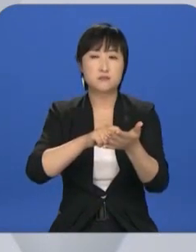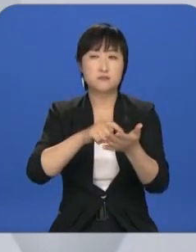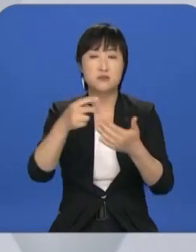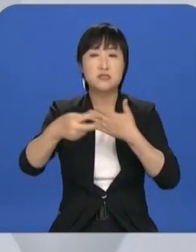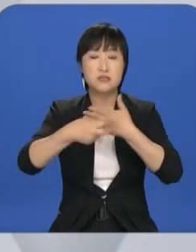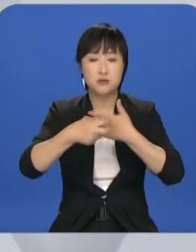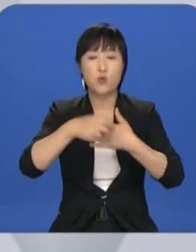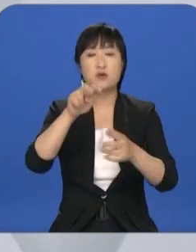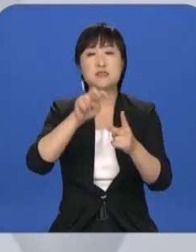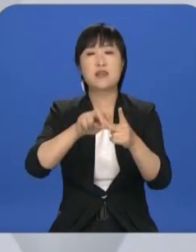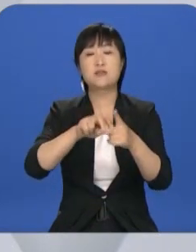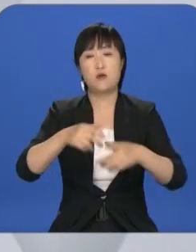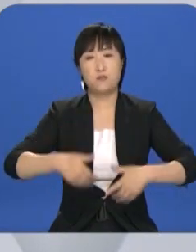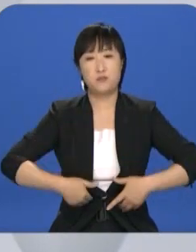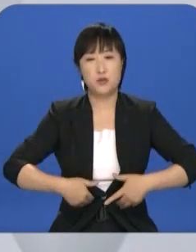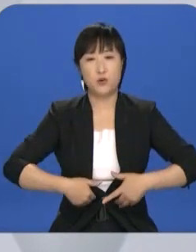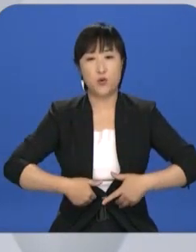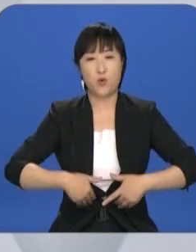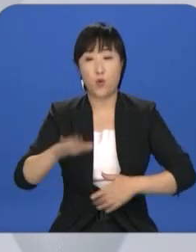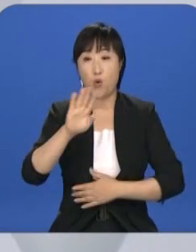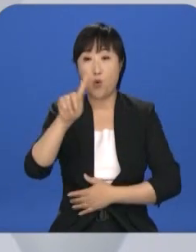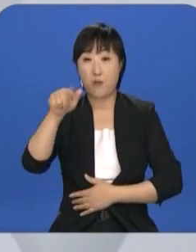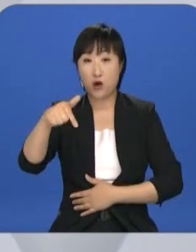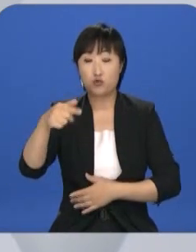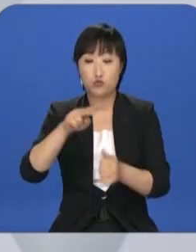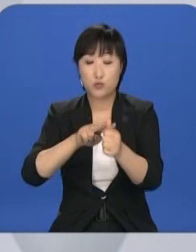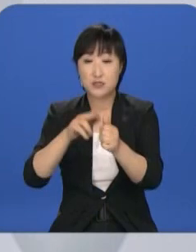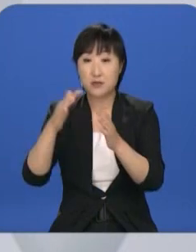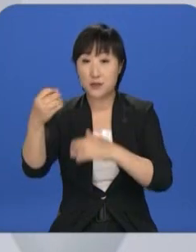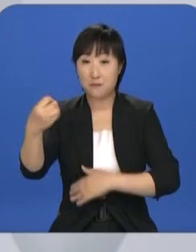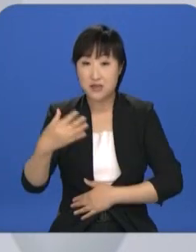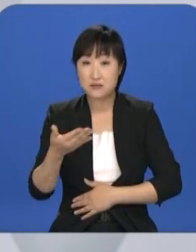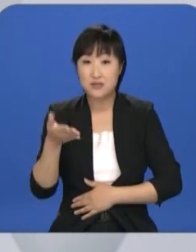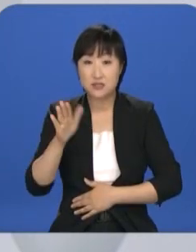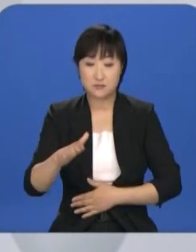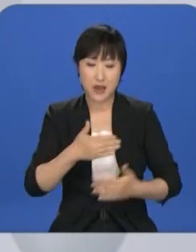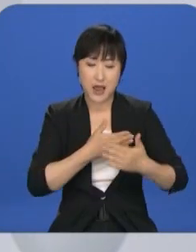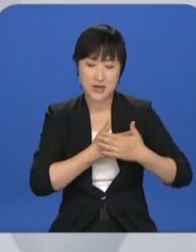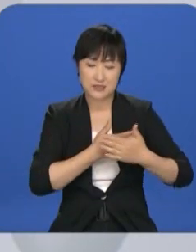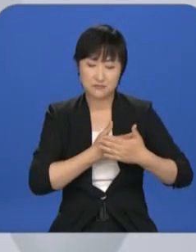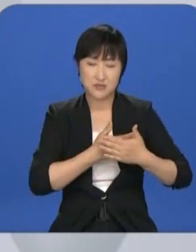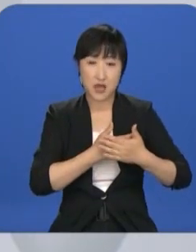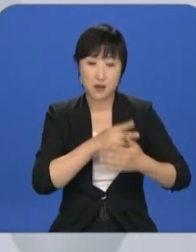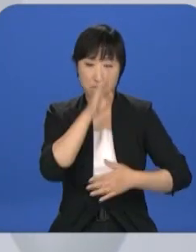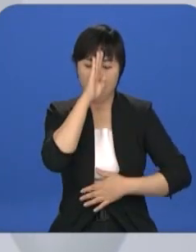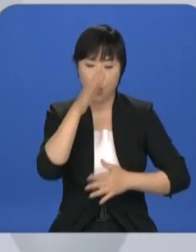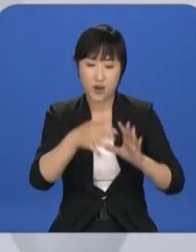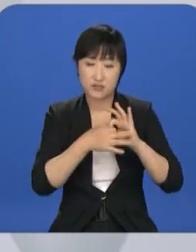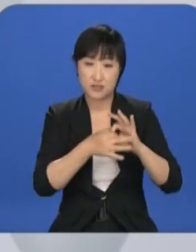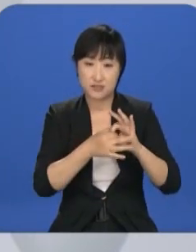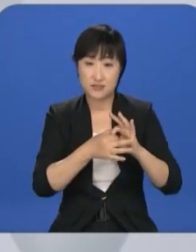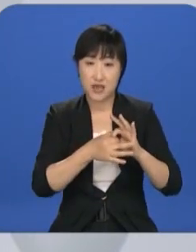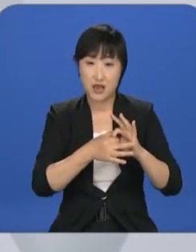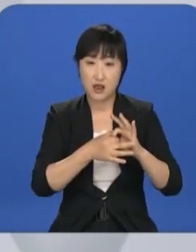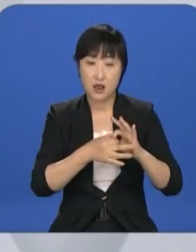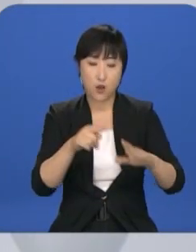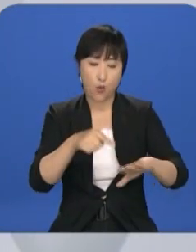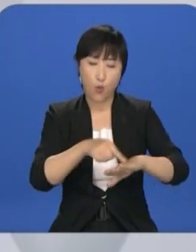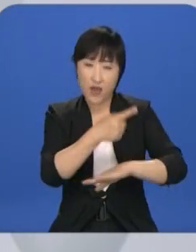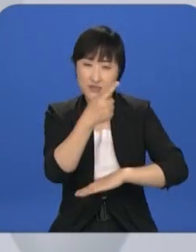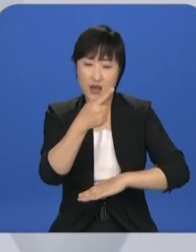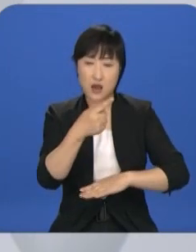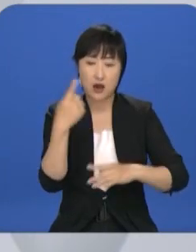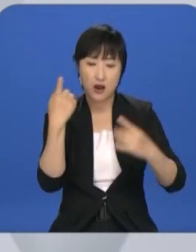됩니다. 그래서 금방 우리 박 후보께서 말씀하신 심혈관계 질환자 또는 외상